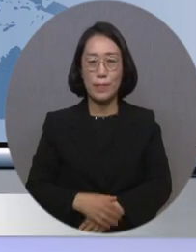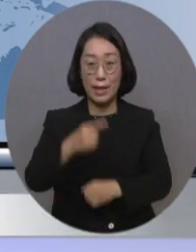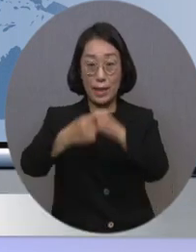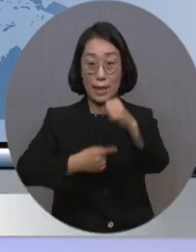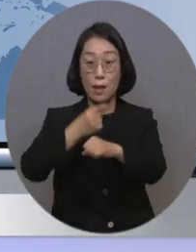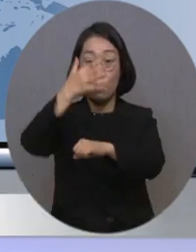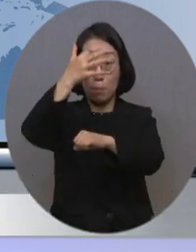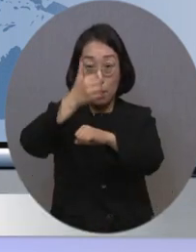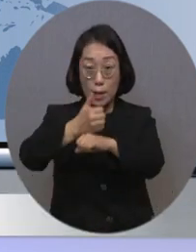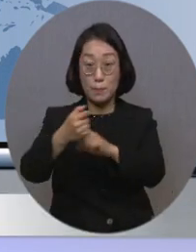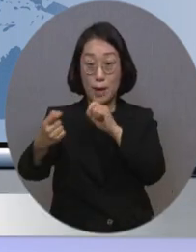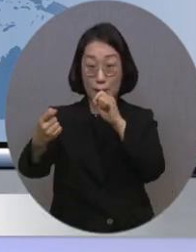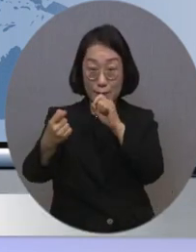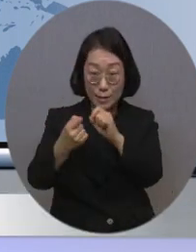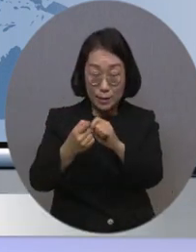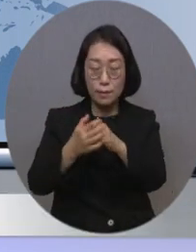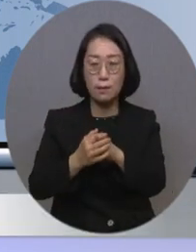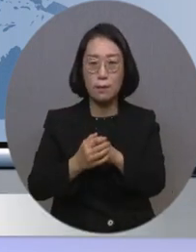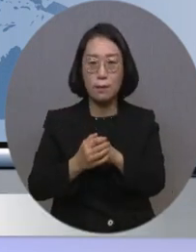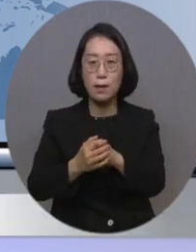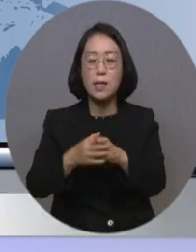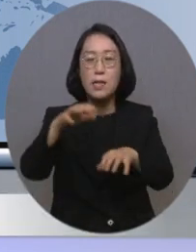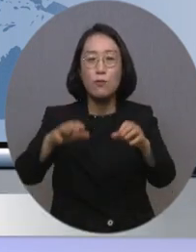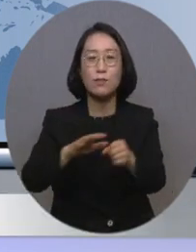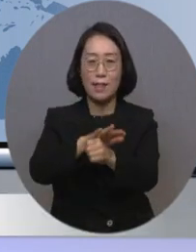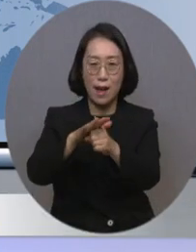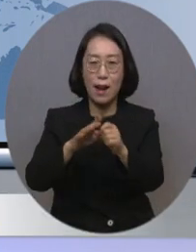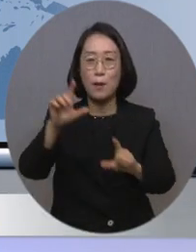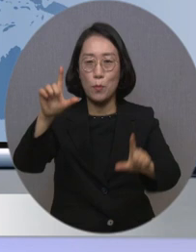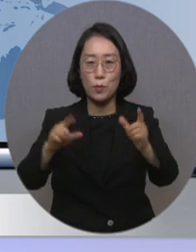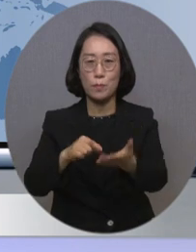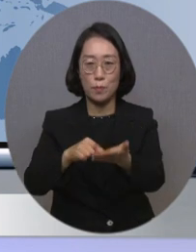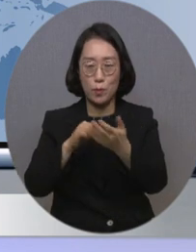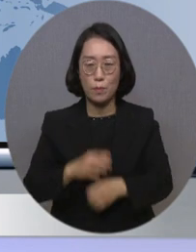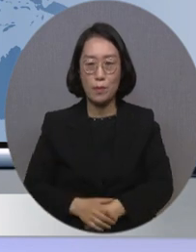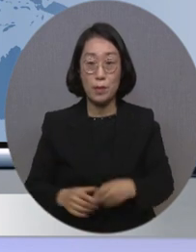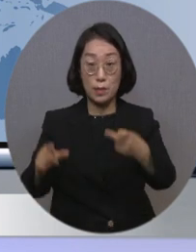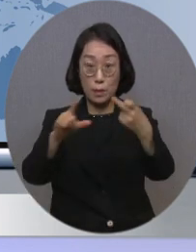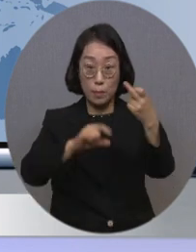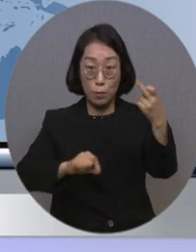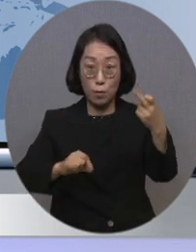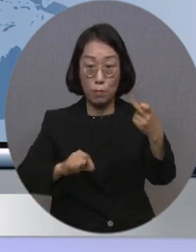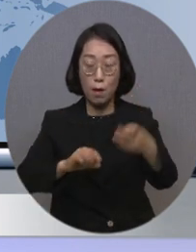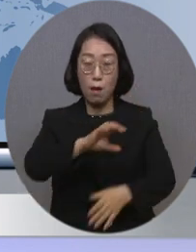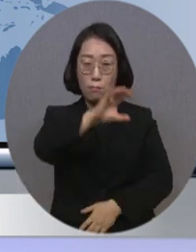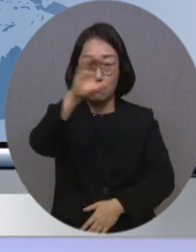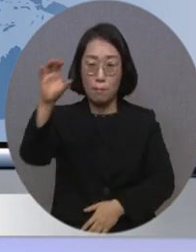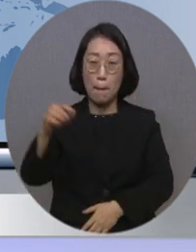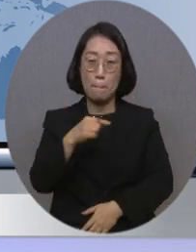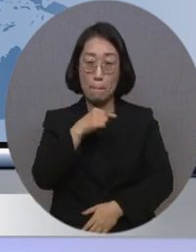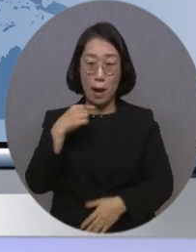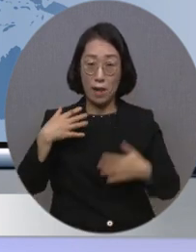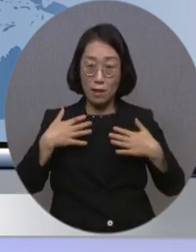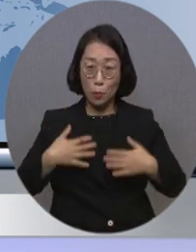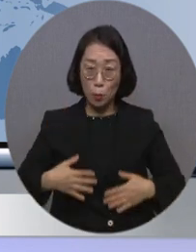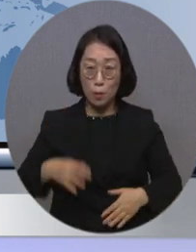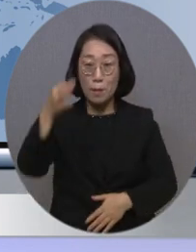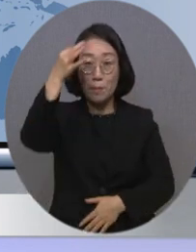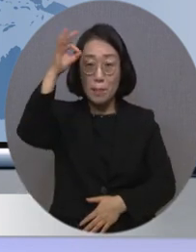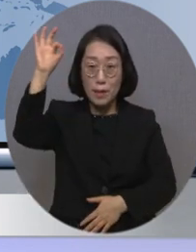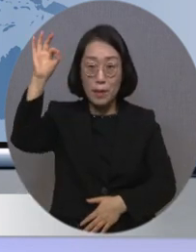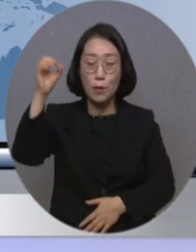연말을 맞아 곳곳에서 이웃사랑 나눔이 이어지고 있습니다 12월 하면 산타클로스의 빨간 설렘이 떠오르는데요